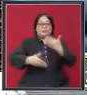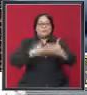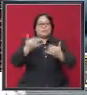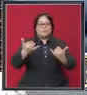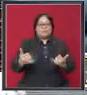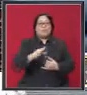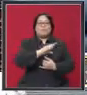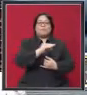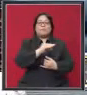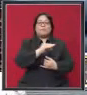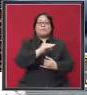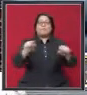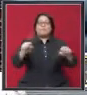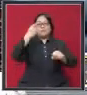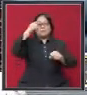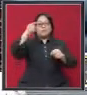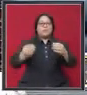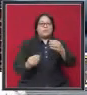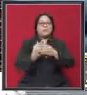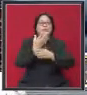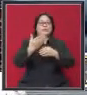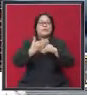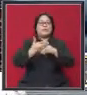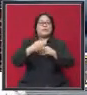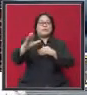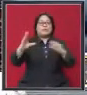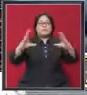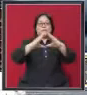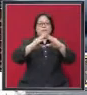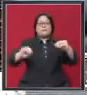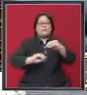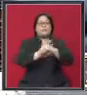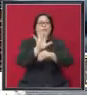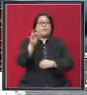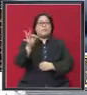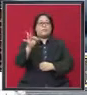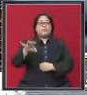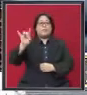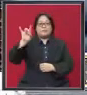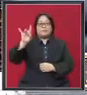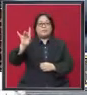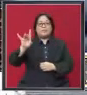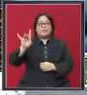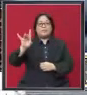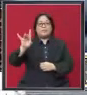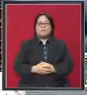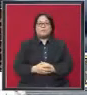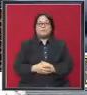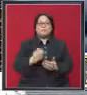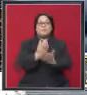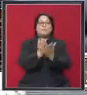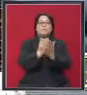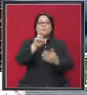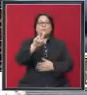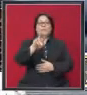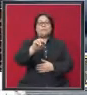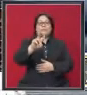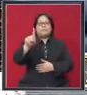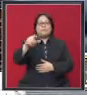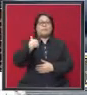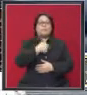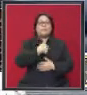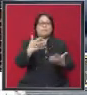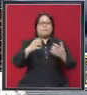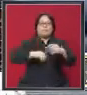ini, tetapi juga bersedia bagi pertumbuhan selepas mengatasi COVID-19 nanti, insyaAllah. Melalui Belanja 2021, kita